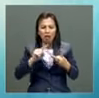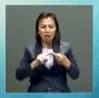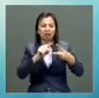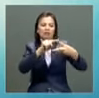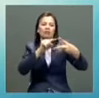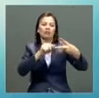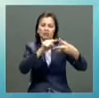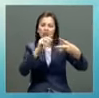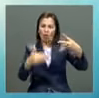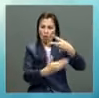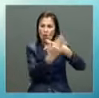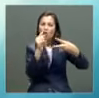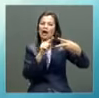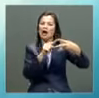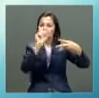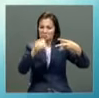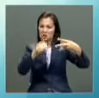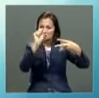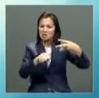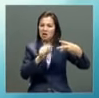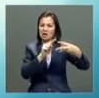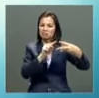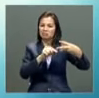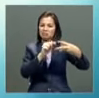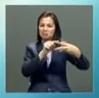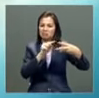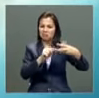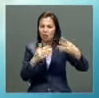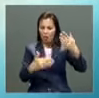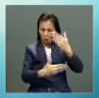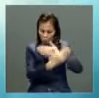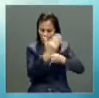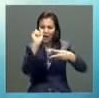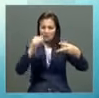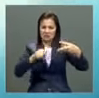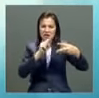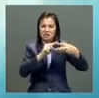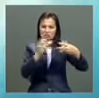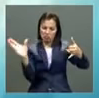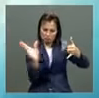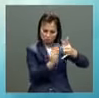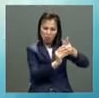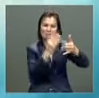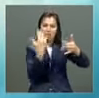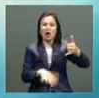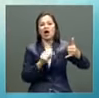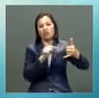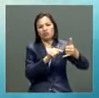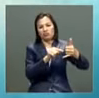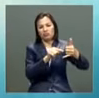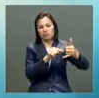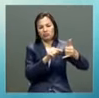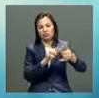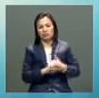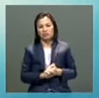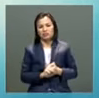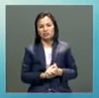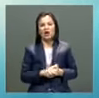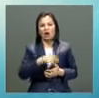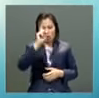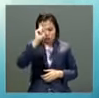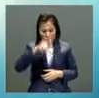การนี้นะครับถึงแม้เป็นอาการน้อยๆแต่เป็นความไวของโรคนี้สองอาการนี้ต้องเริ่มดึงเข้าม